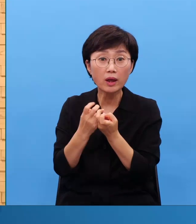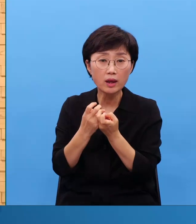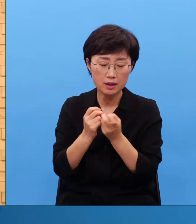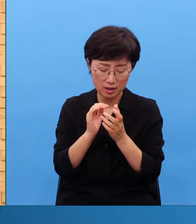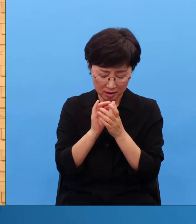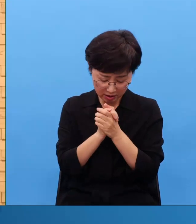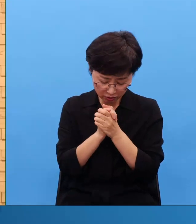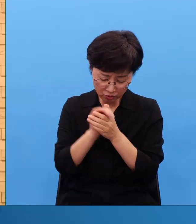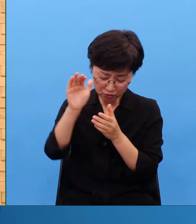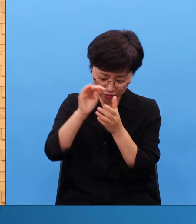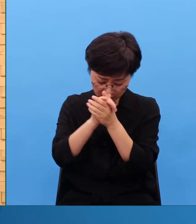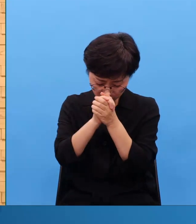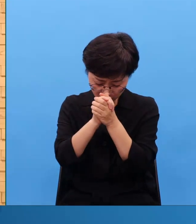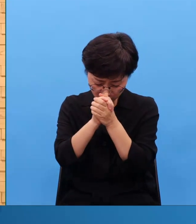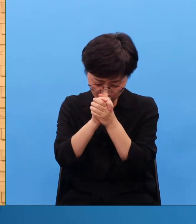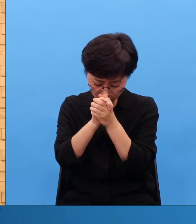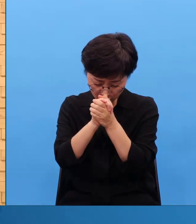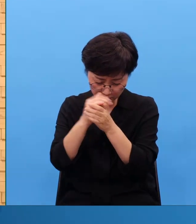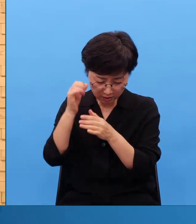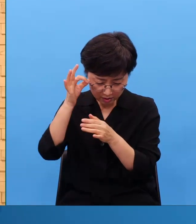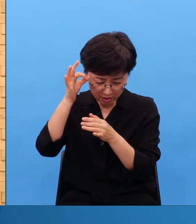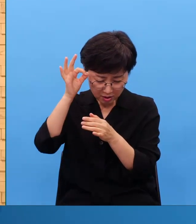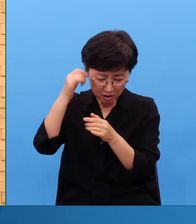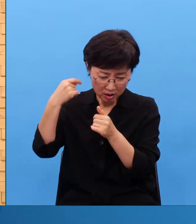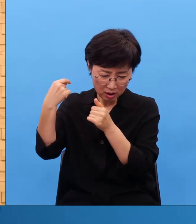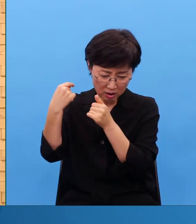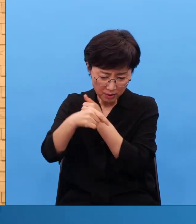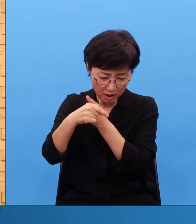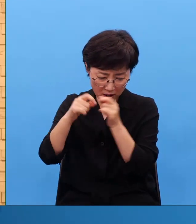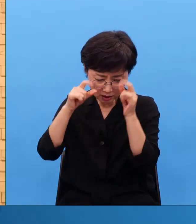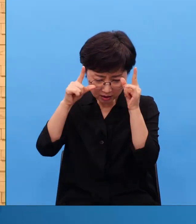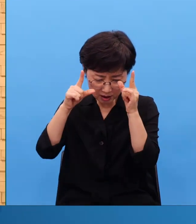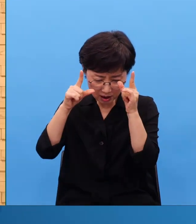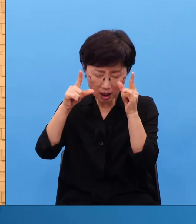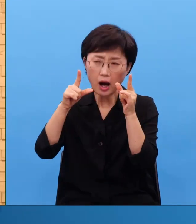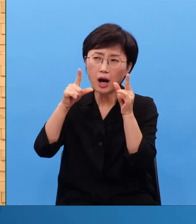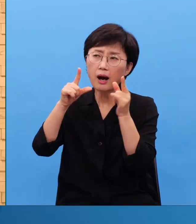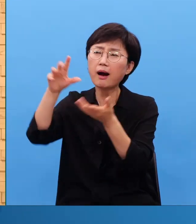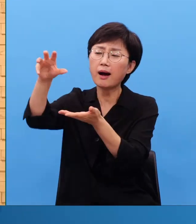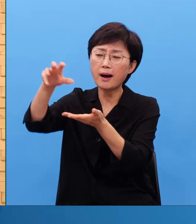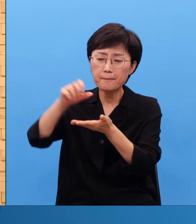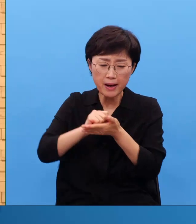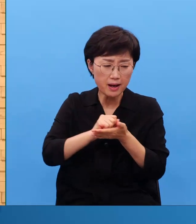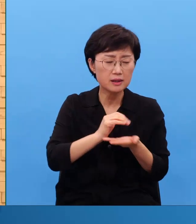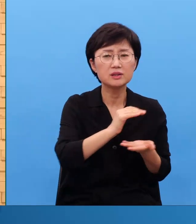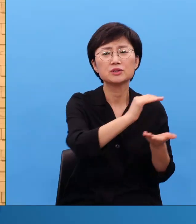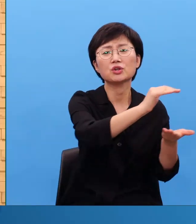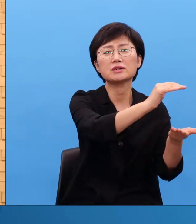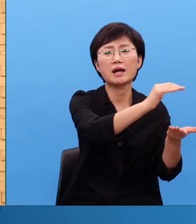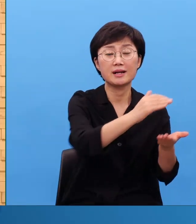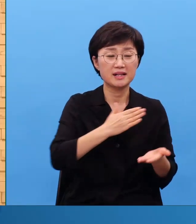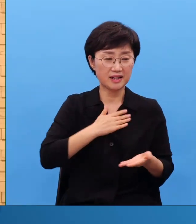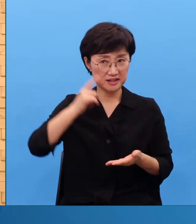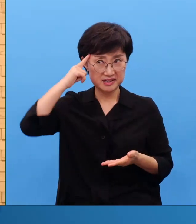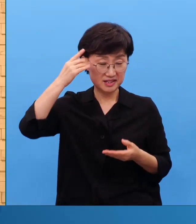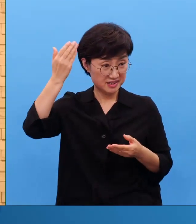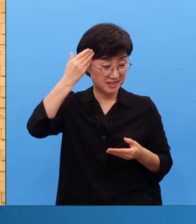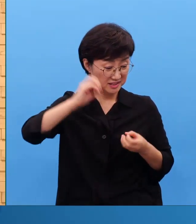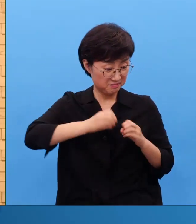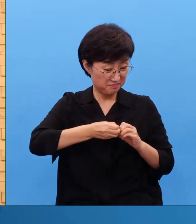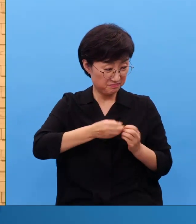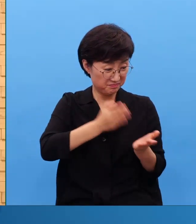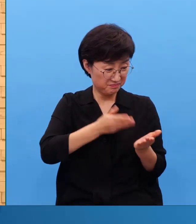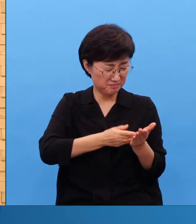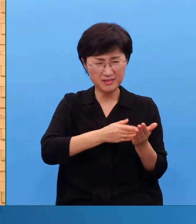to realize the 그거 messages that 얘기하는 I need to 거죠. do within my prayer. 내 말을 하면 되겠습니까? No, that's what I need to do, not my words. 어떤